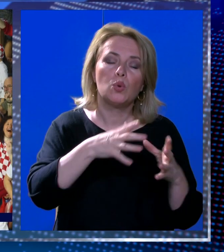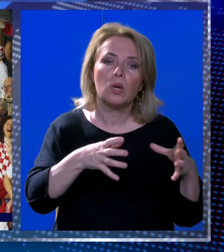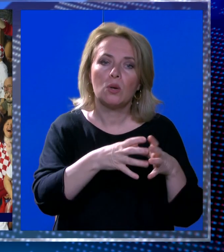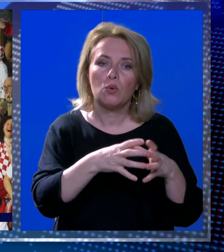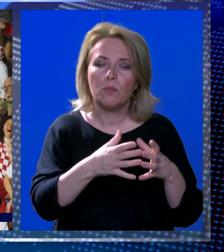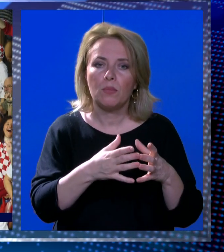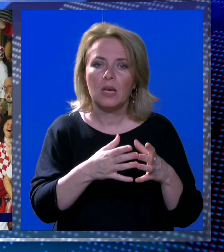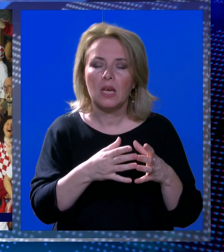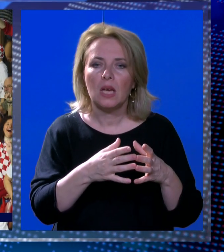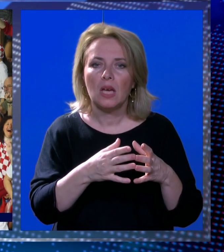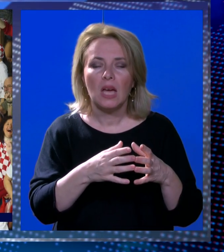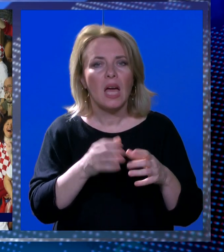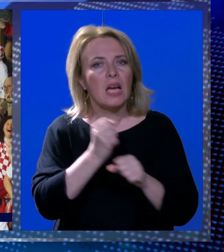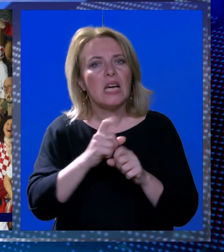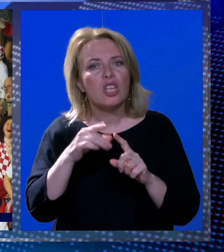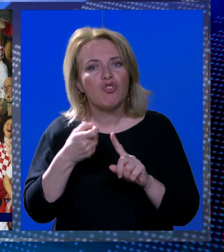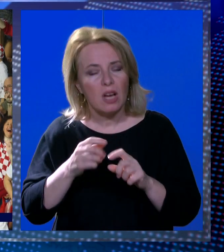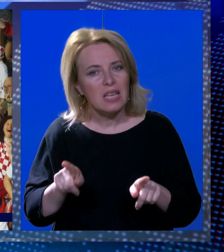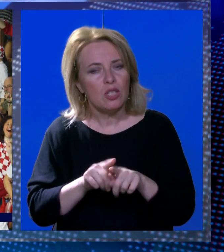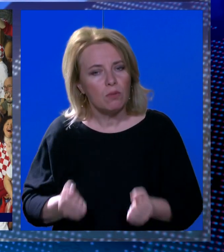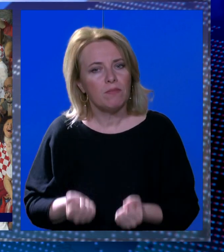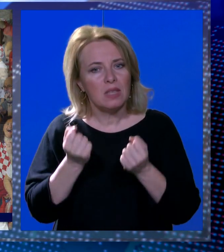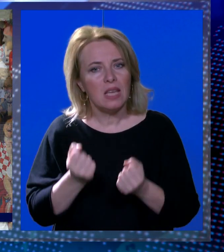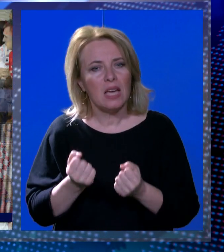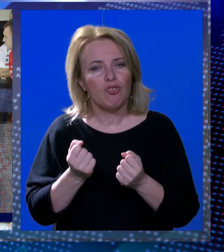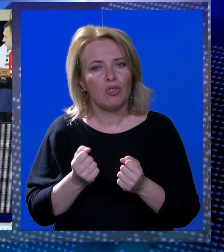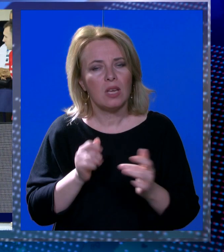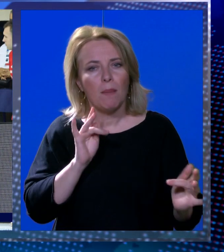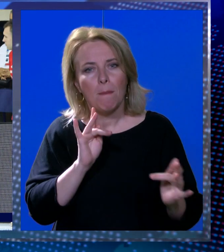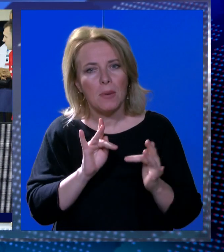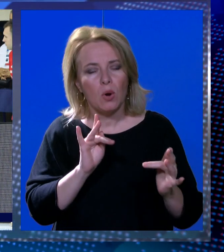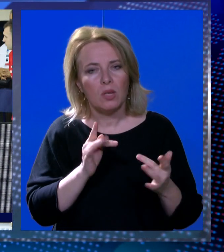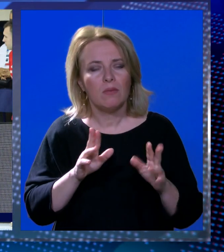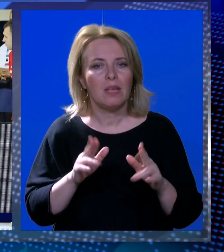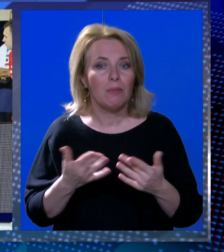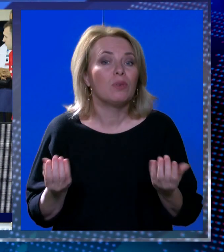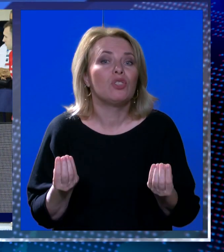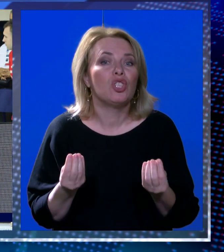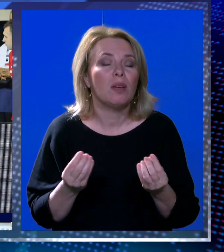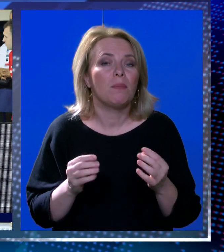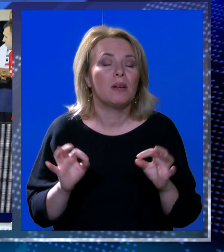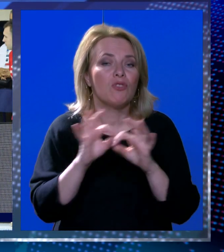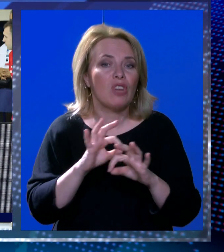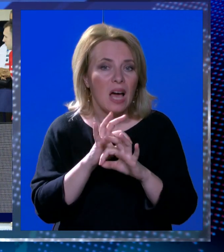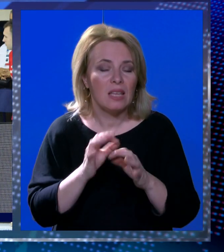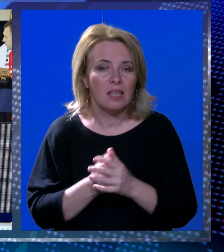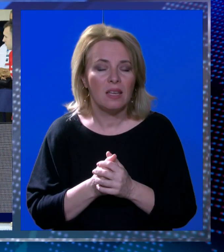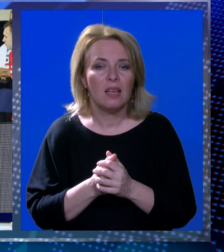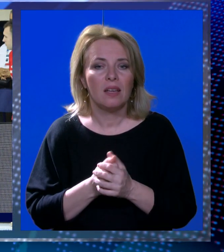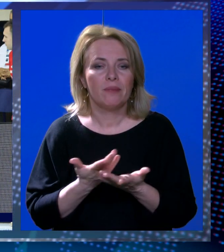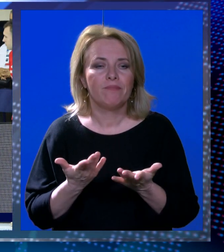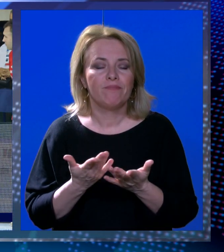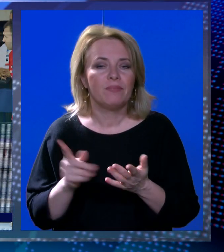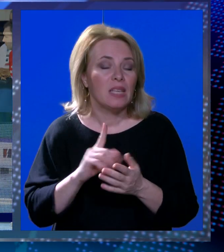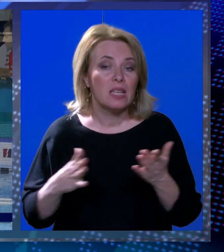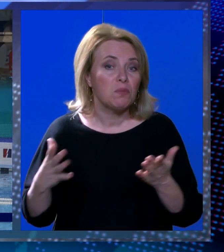Četvrtfinale, Grčka, naravno je to teži protivnik nego Gruzija ili Rumunjska, tako da imamo za čim žaliti. Imali